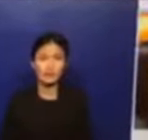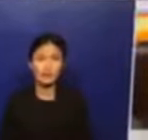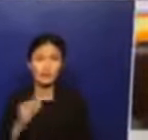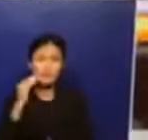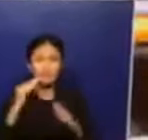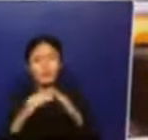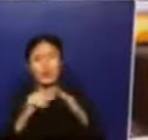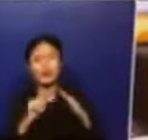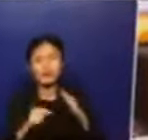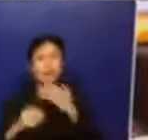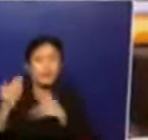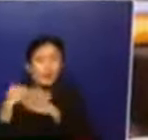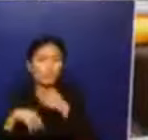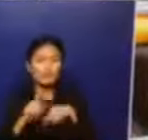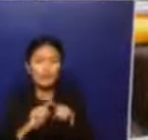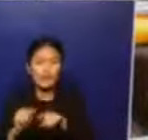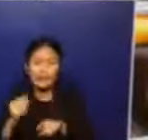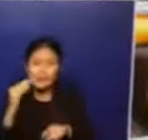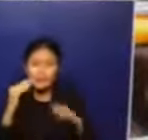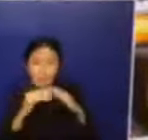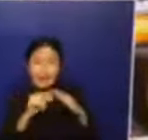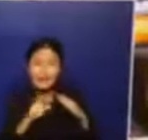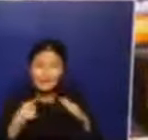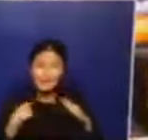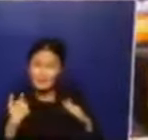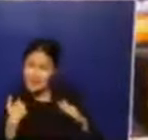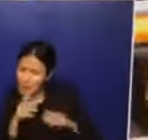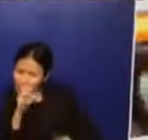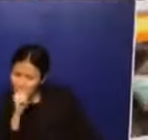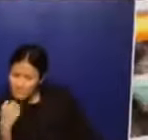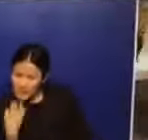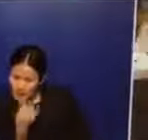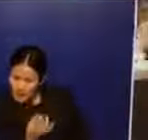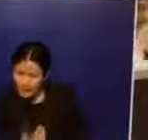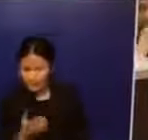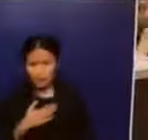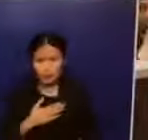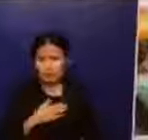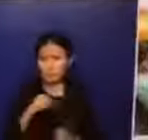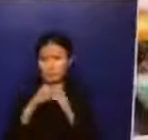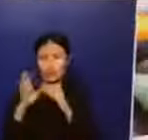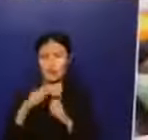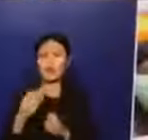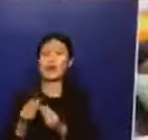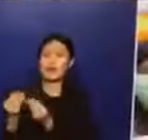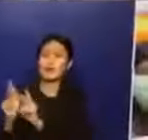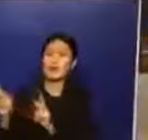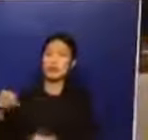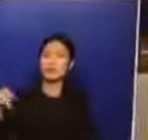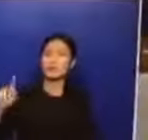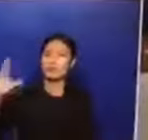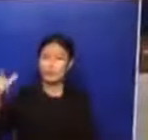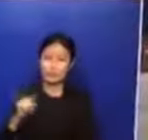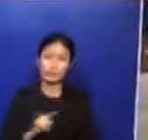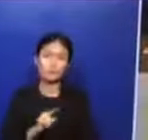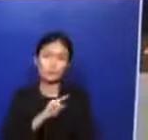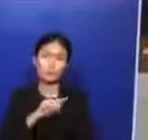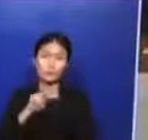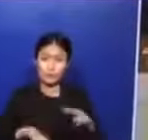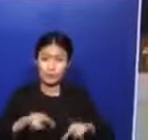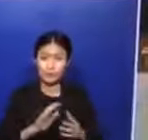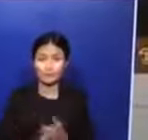ดิฉันจะปล่อยให้เป็นหน้าที่ของกรรมาธิการปปช. ครับมีผู้ประท้วงครับ ท่านประธานผมชัย